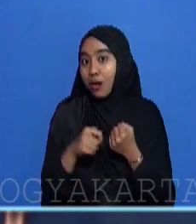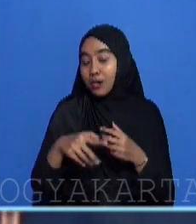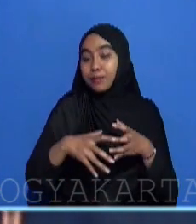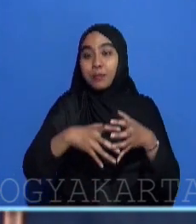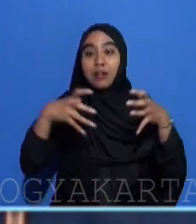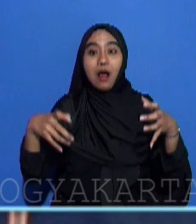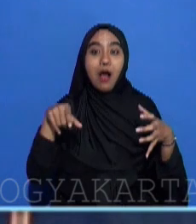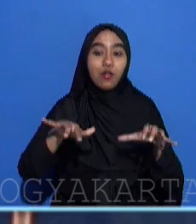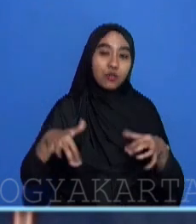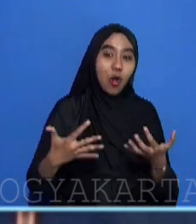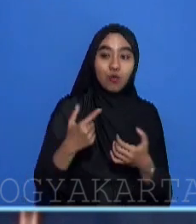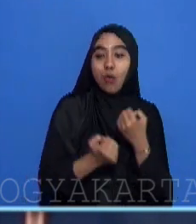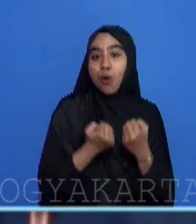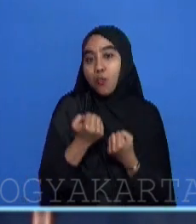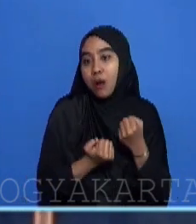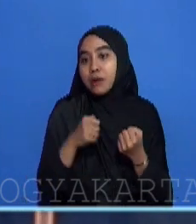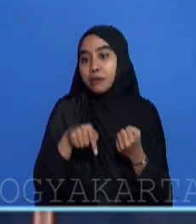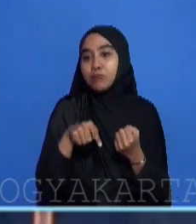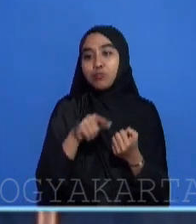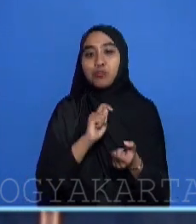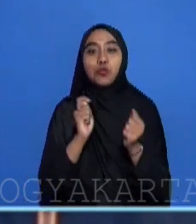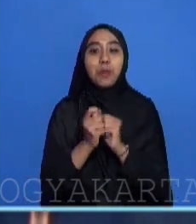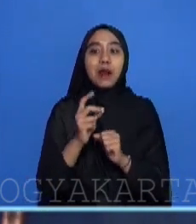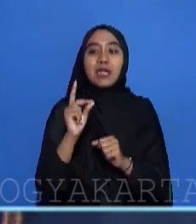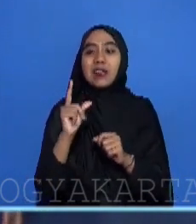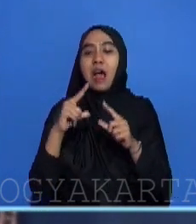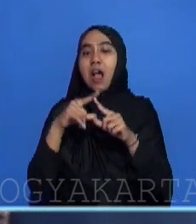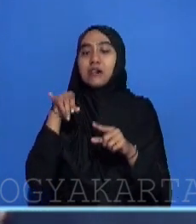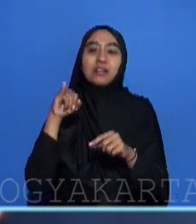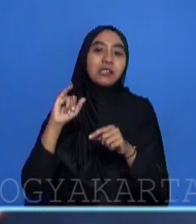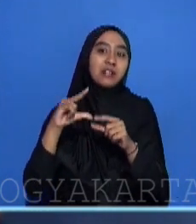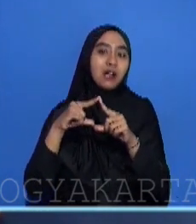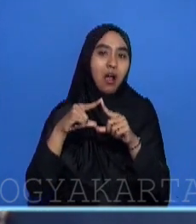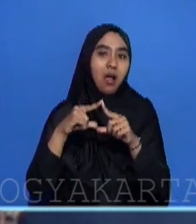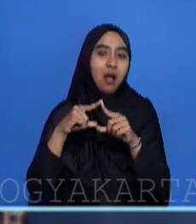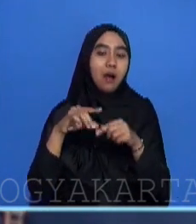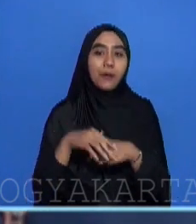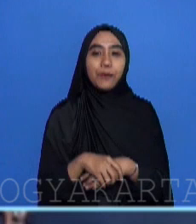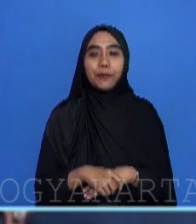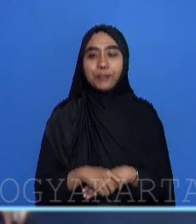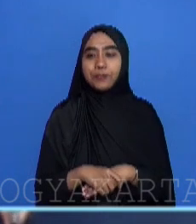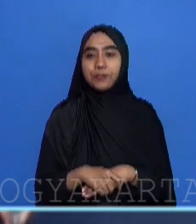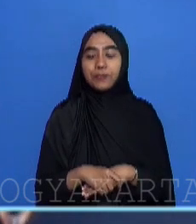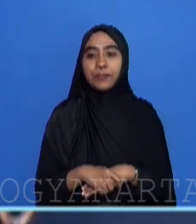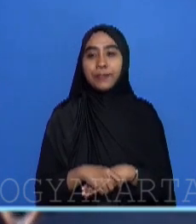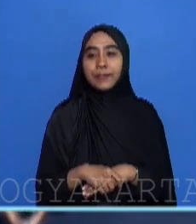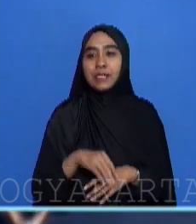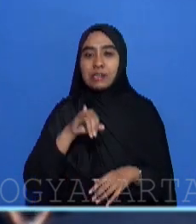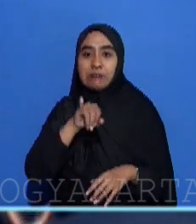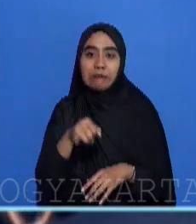lalu diubah menjadi razia di beberapa titik sehingga